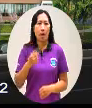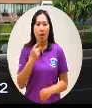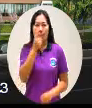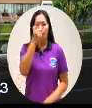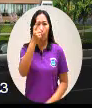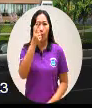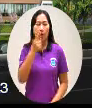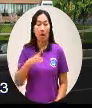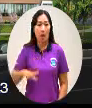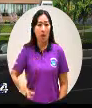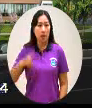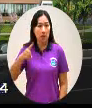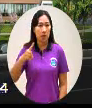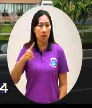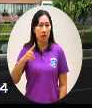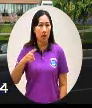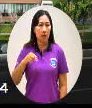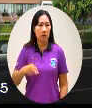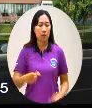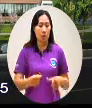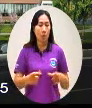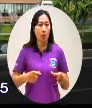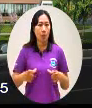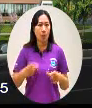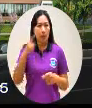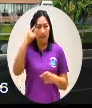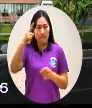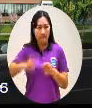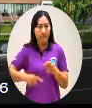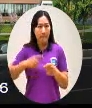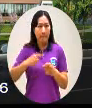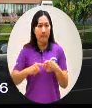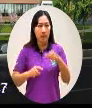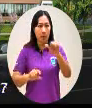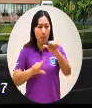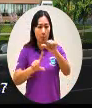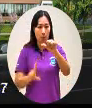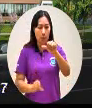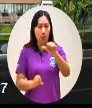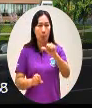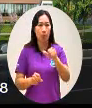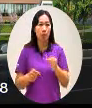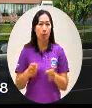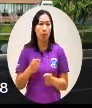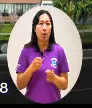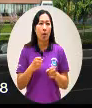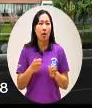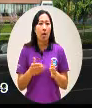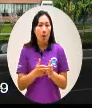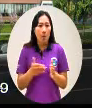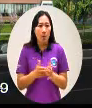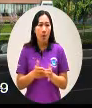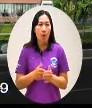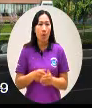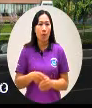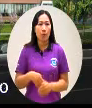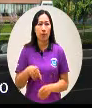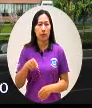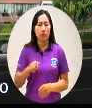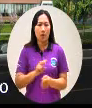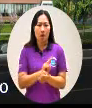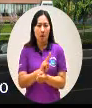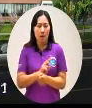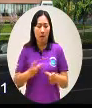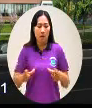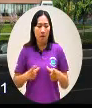座市场这是要。明年五月完工，这个全貌图这个林门人对这座实在有够